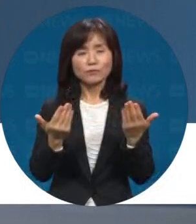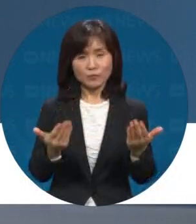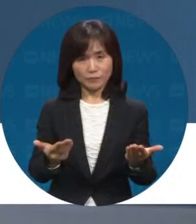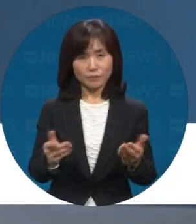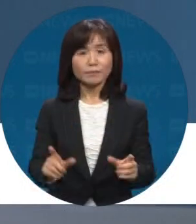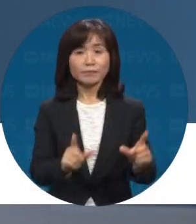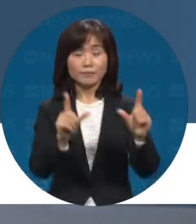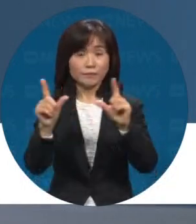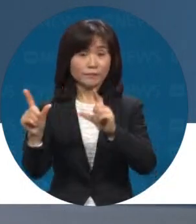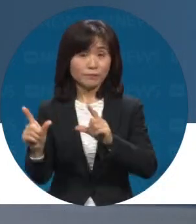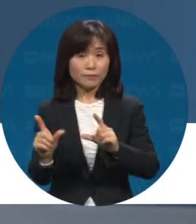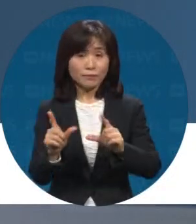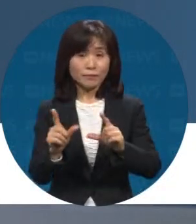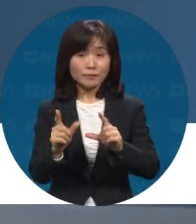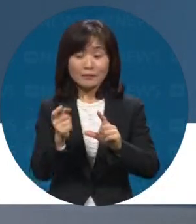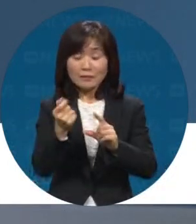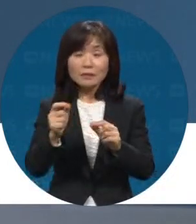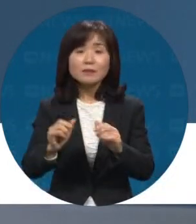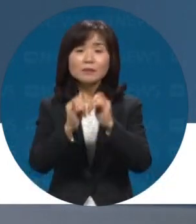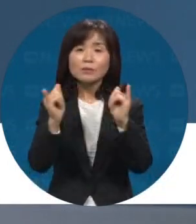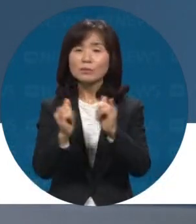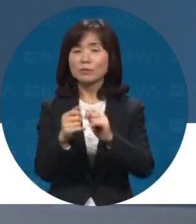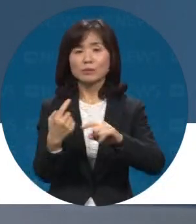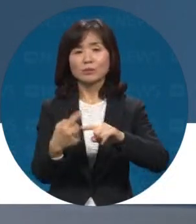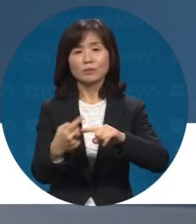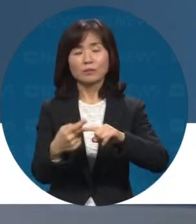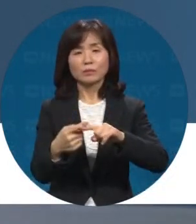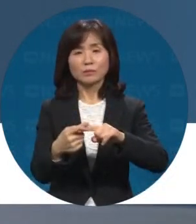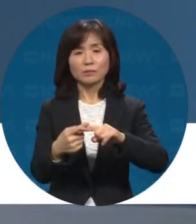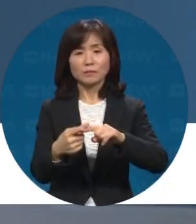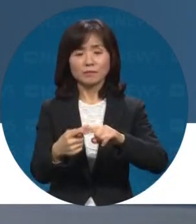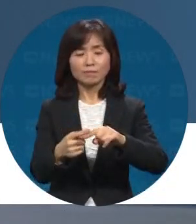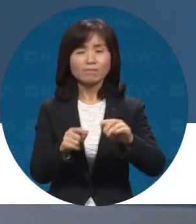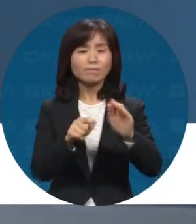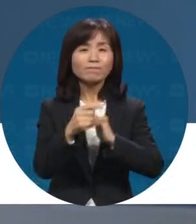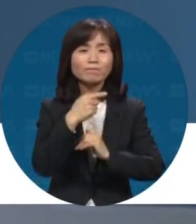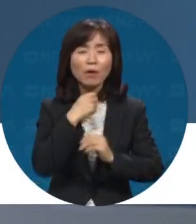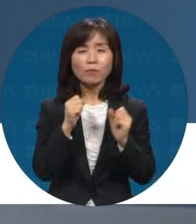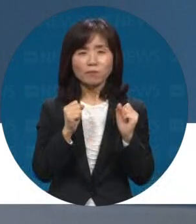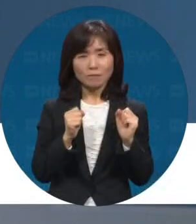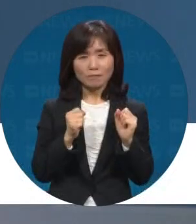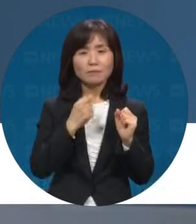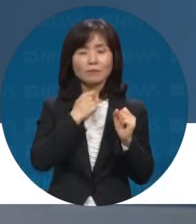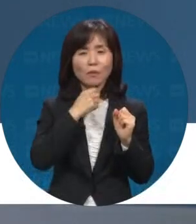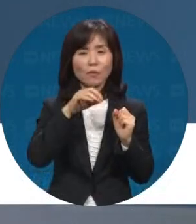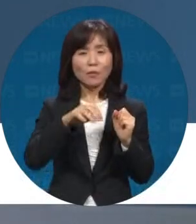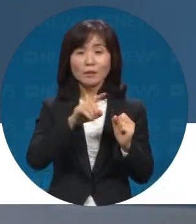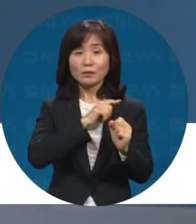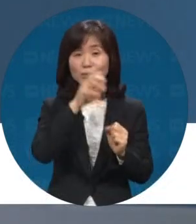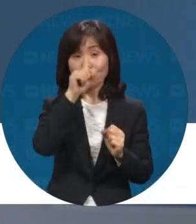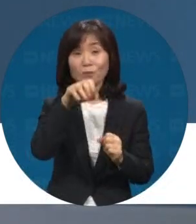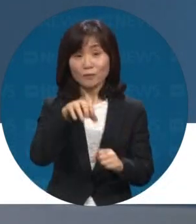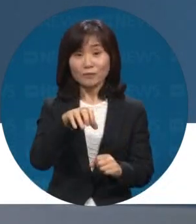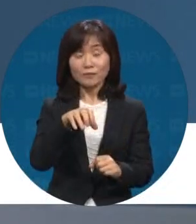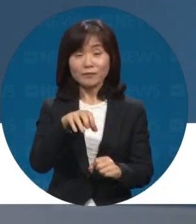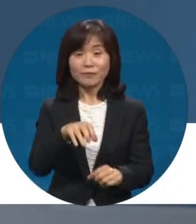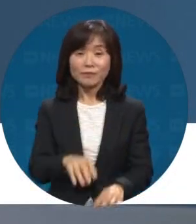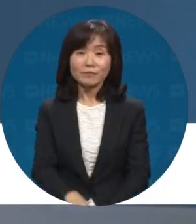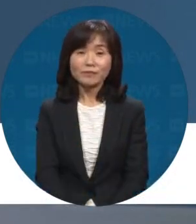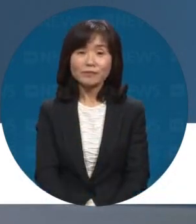쉼이고 또 삶이고 작은 사회라고 생각합니다 가고 싶고 머물고 싶은 곳이 가장 좋은 공간이 아닐까요